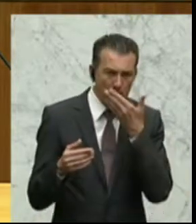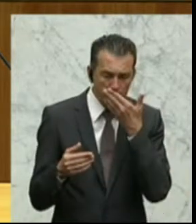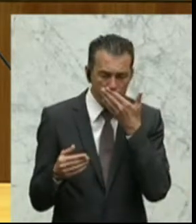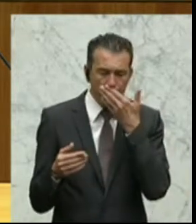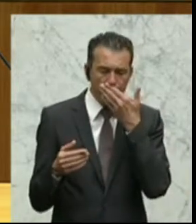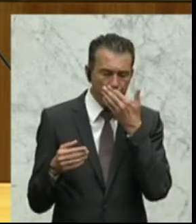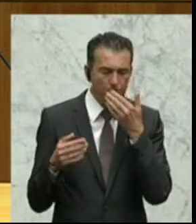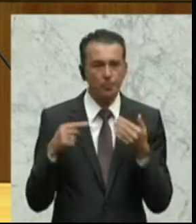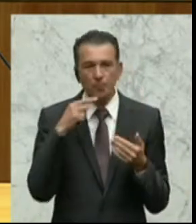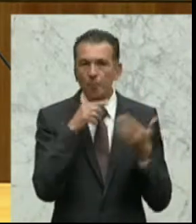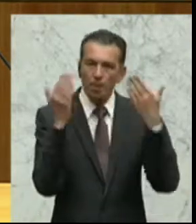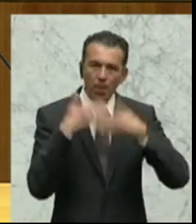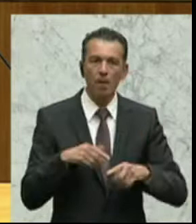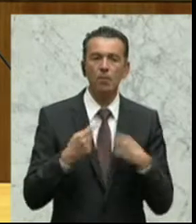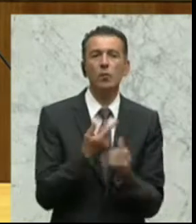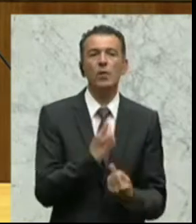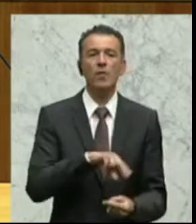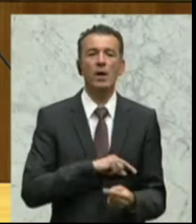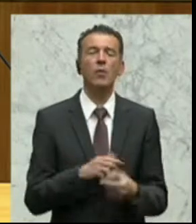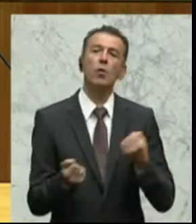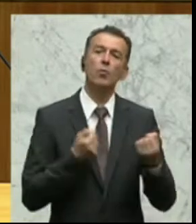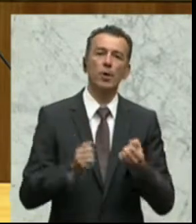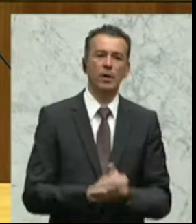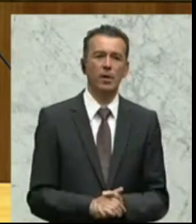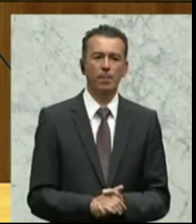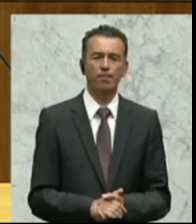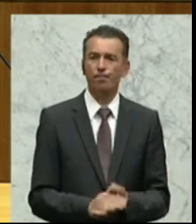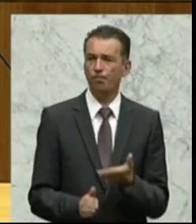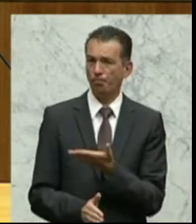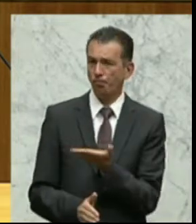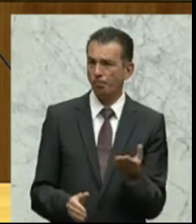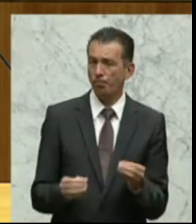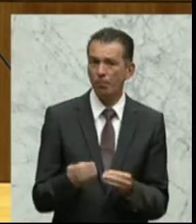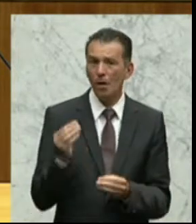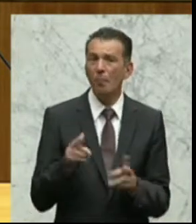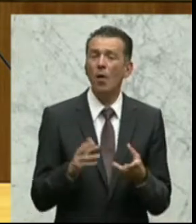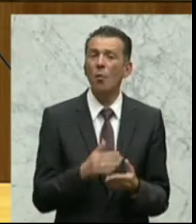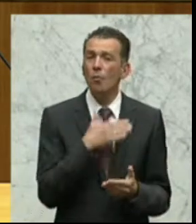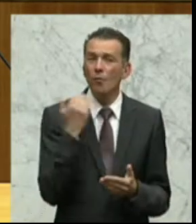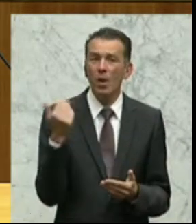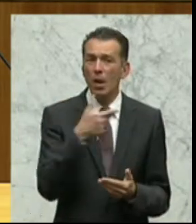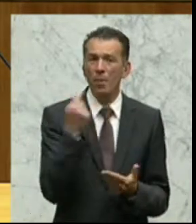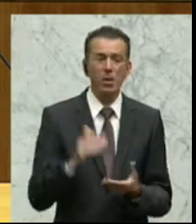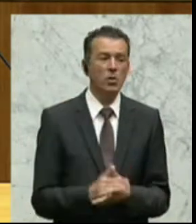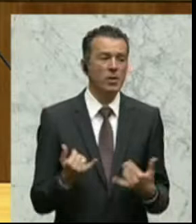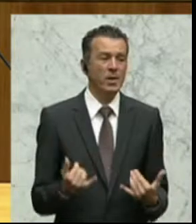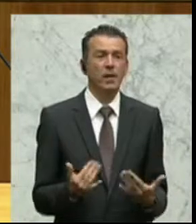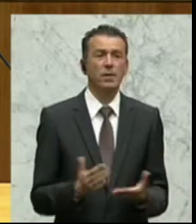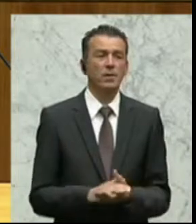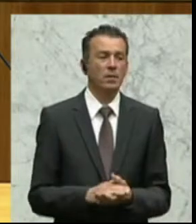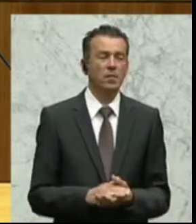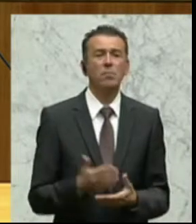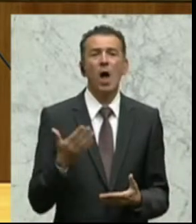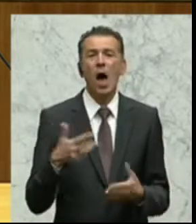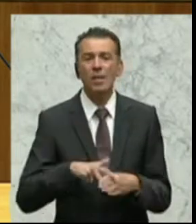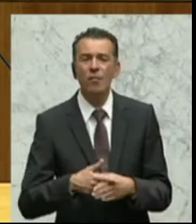unsere Verantwortung auch als Politiker. Oder glauben Sie, warum viele Menschen jetzt den Handwerker, den Elektriker, einen